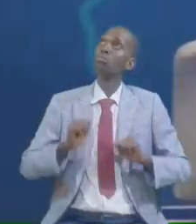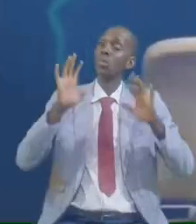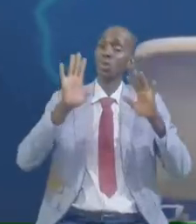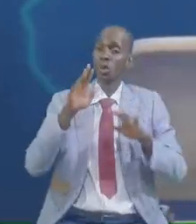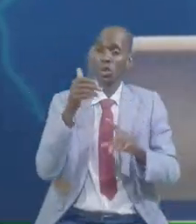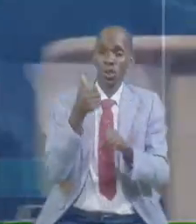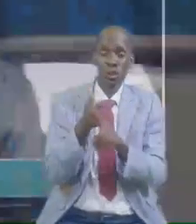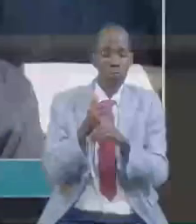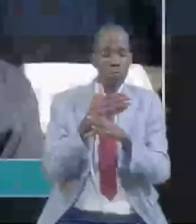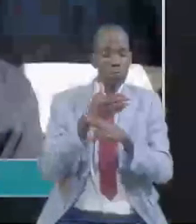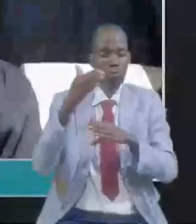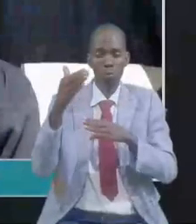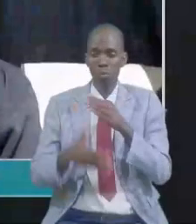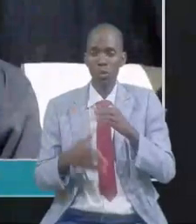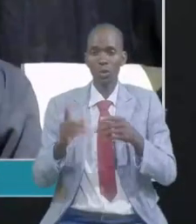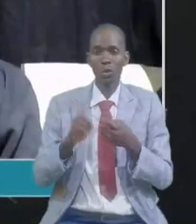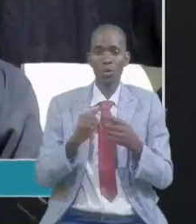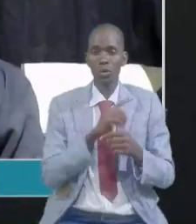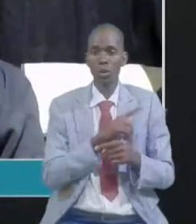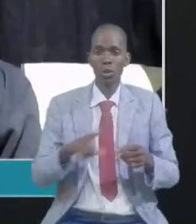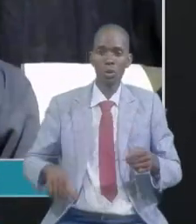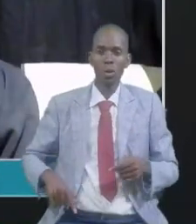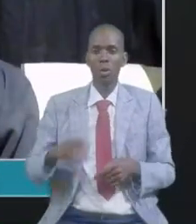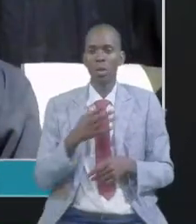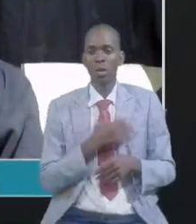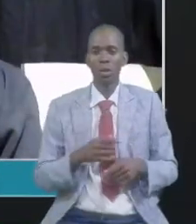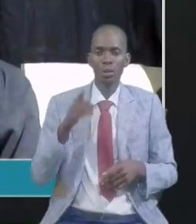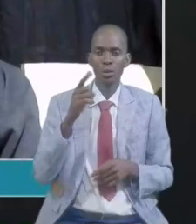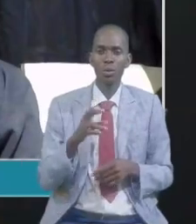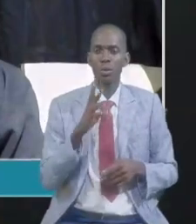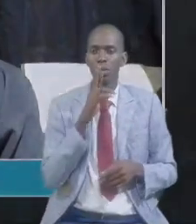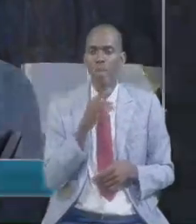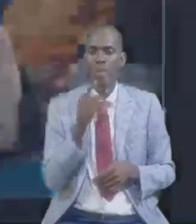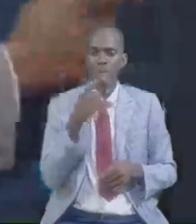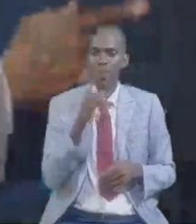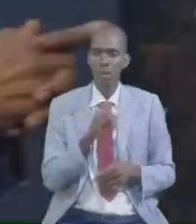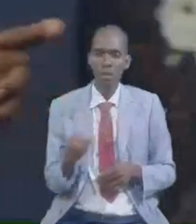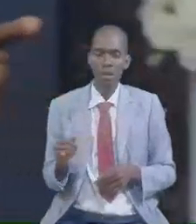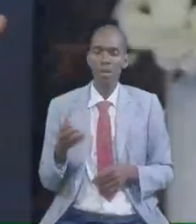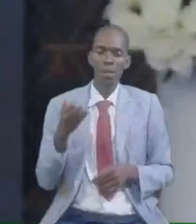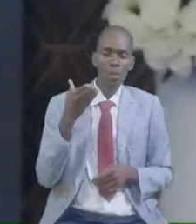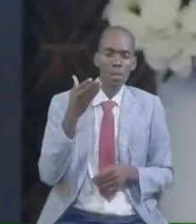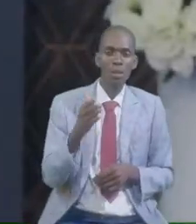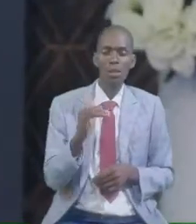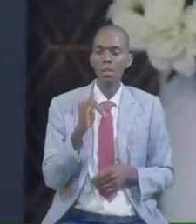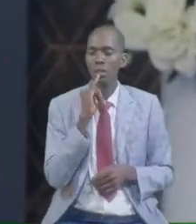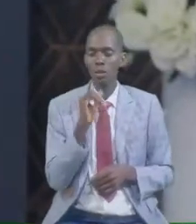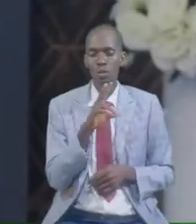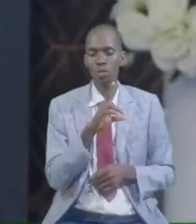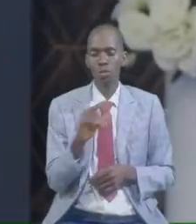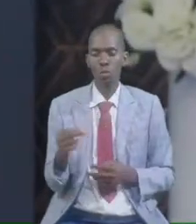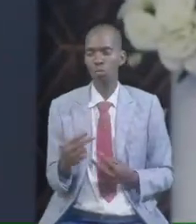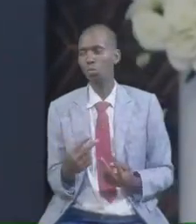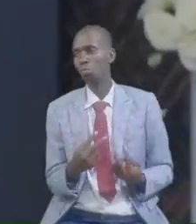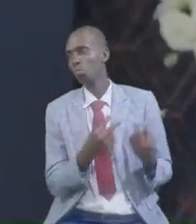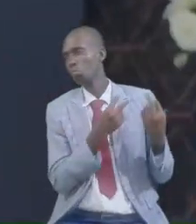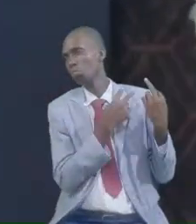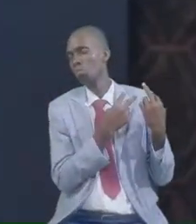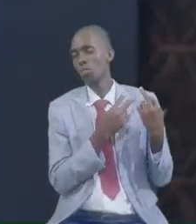Seigneur, complètement au Seigneur. Et tu dis, il n'y a plus de